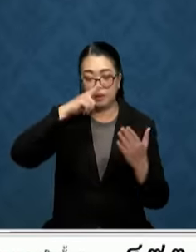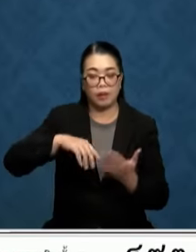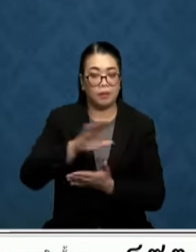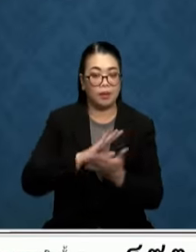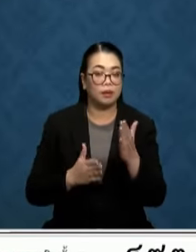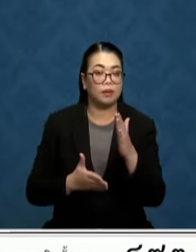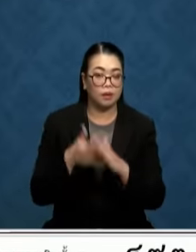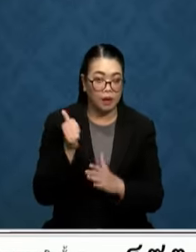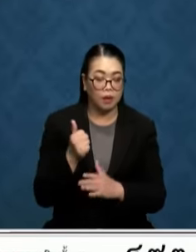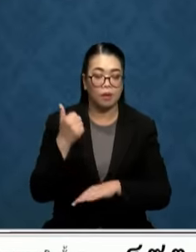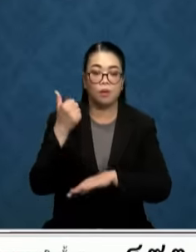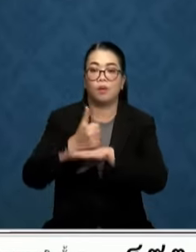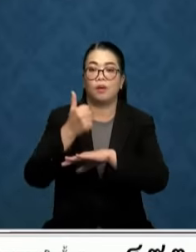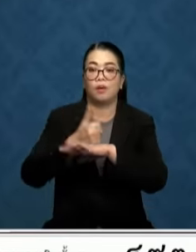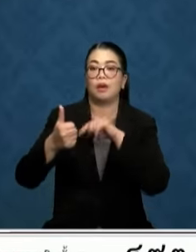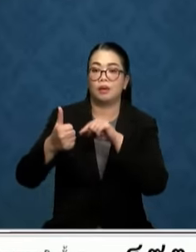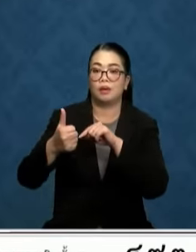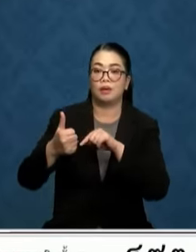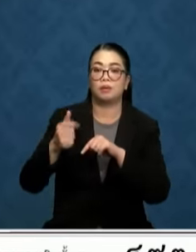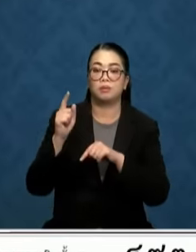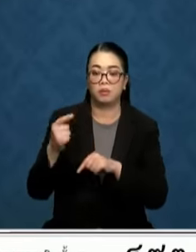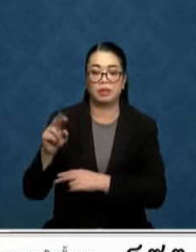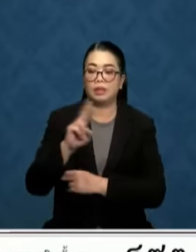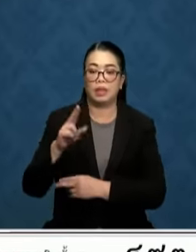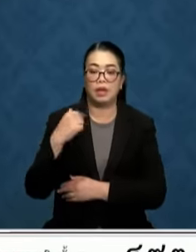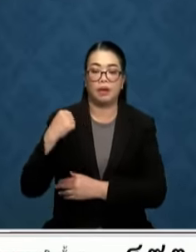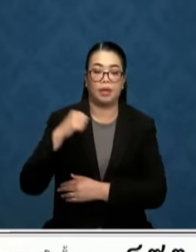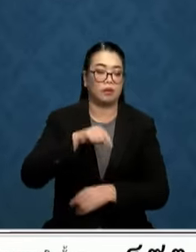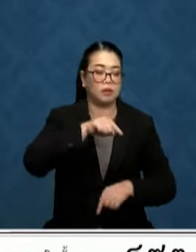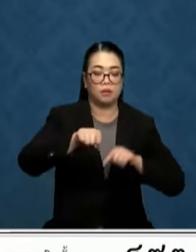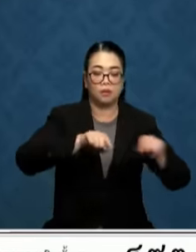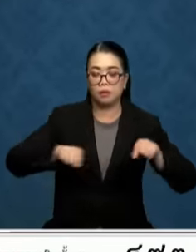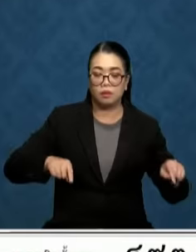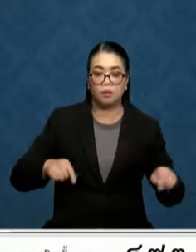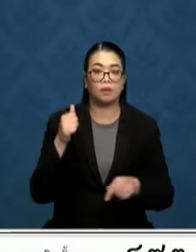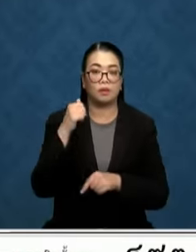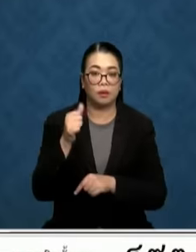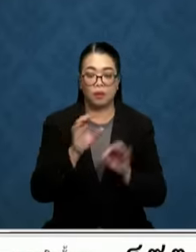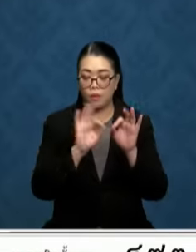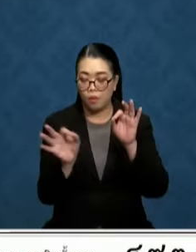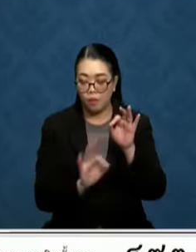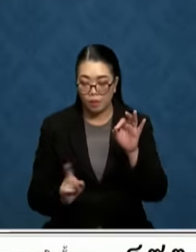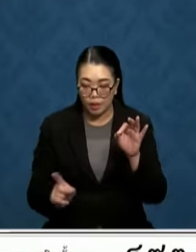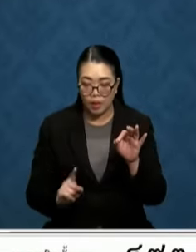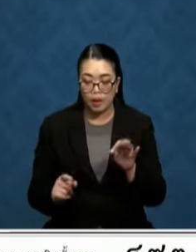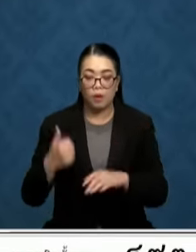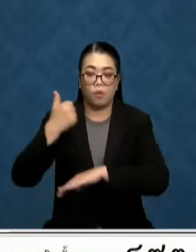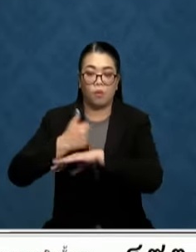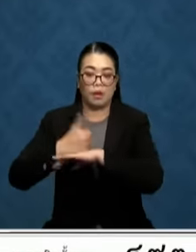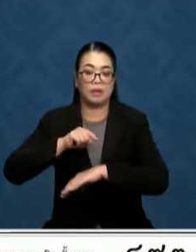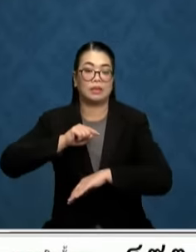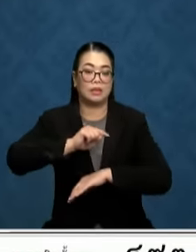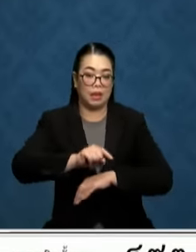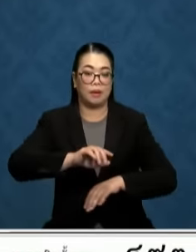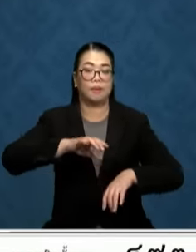สำเร็จหัวหน้าคณะปฏิวัิย่มเป็ผู้ใช้อำนาจปกครองบ้านเมืองข้อความใดที่หัหน้าคณะปฏิวัิสั่ง